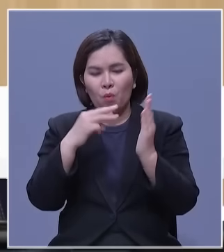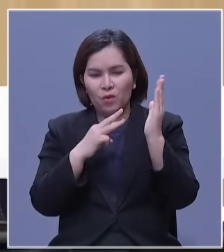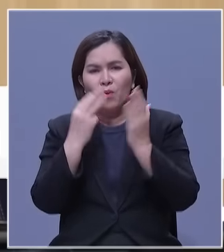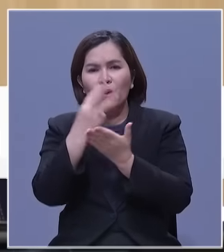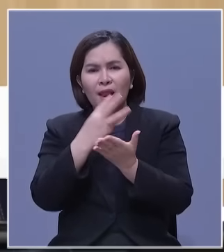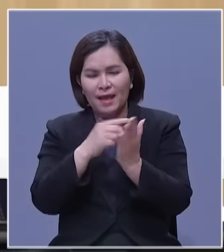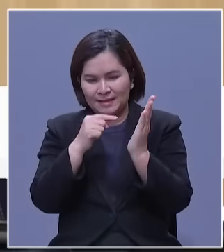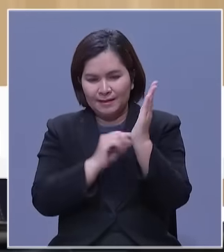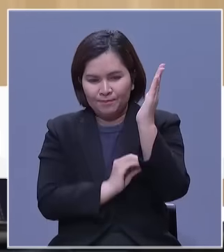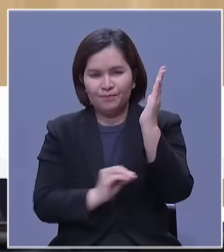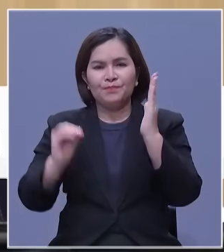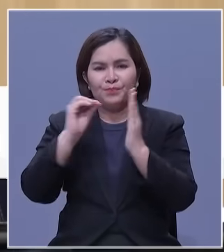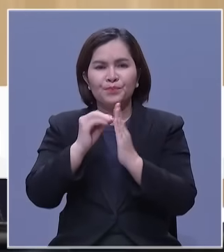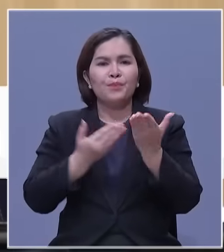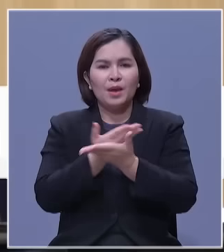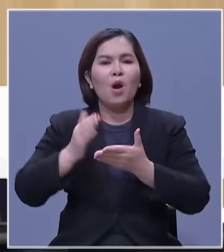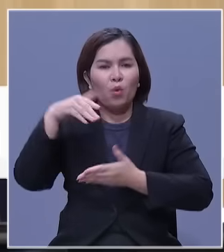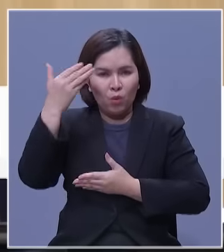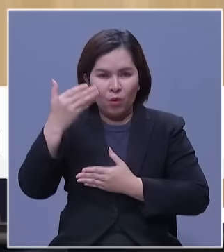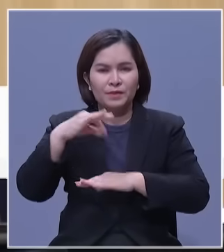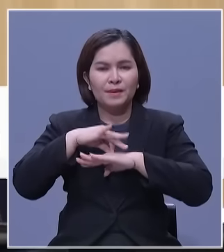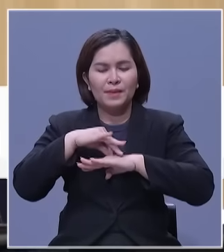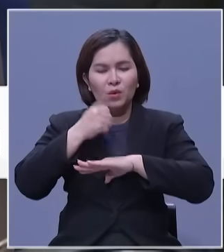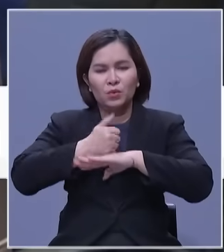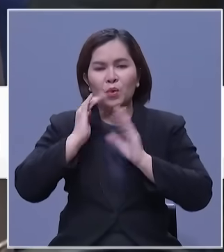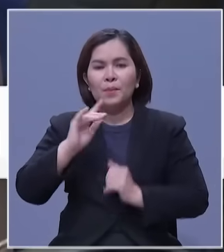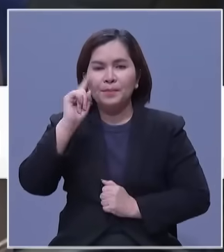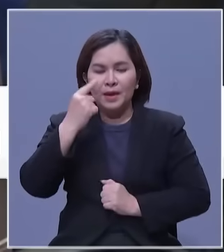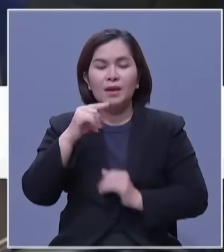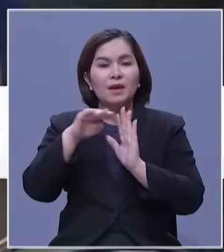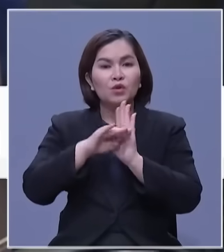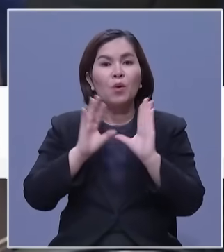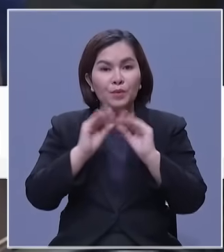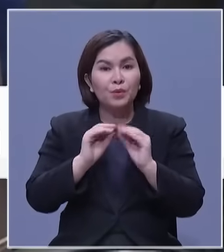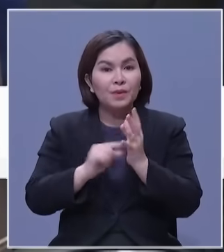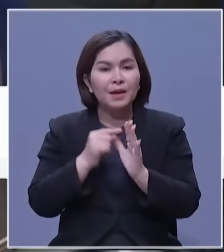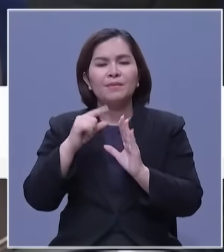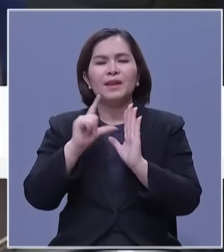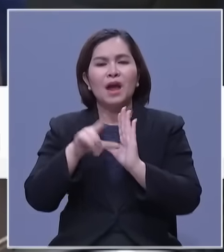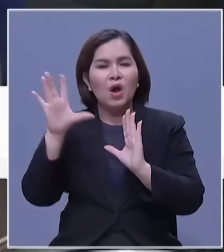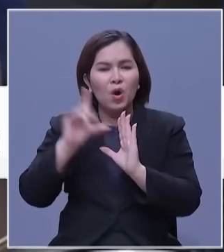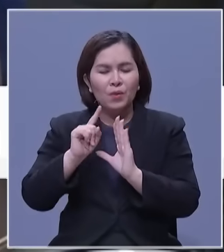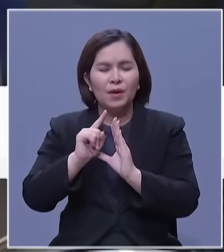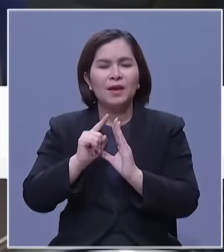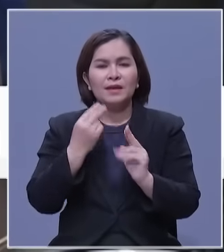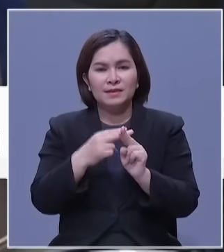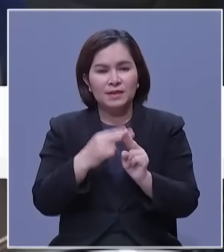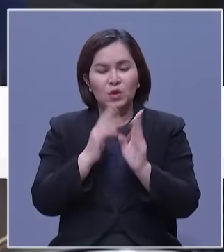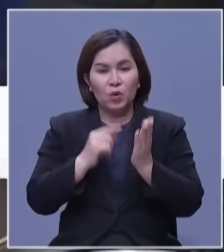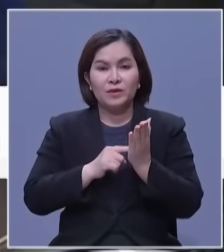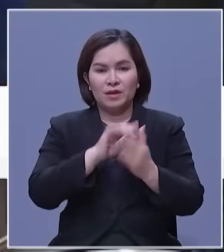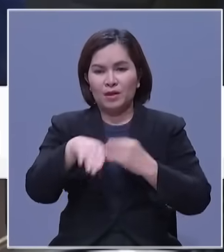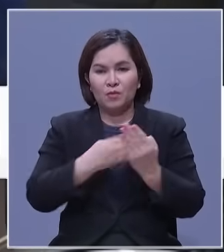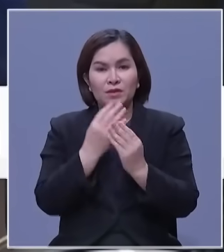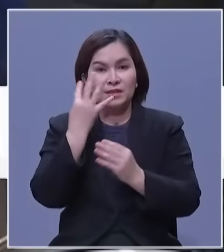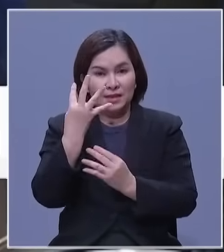งตั้งผบ.ตร.เนี่ยขึ้นมาก่อนส่วนขั้นตอนการประชุมเริ่มจากทางเลขาก็นำแฟ้มประวัติของแคนดิเดตผบ.ตร.ทั้ง4